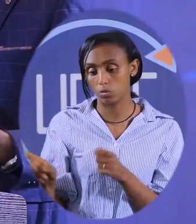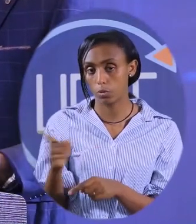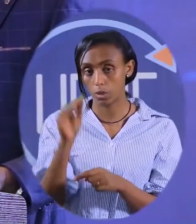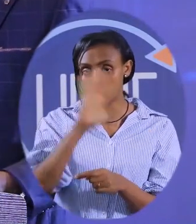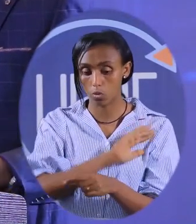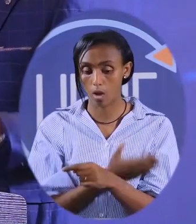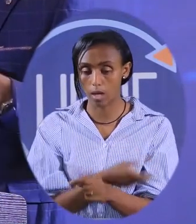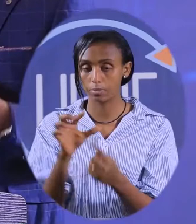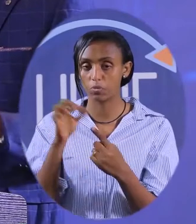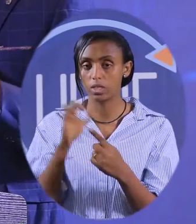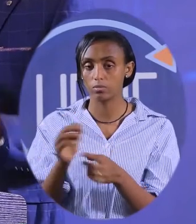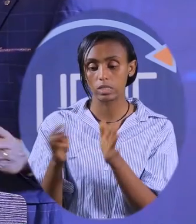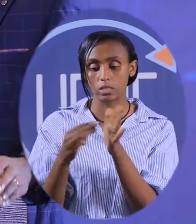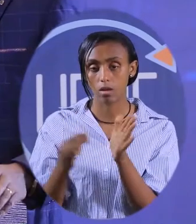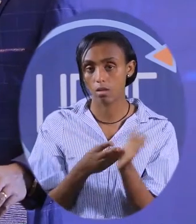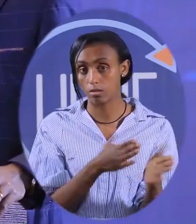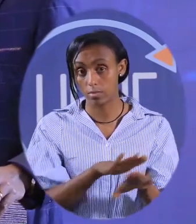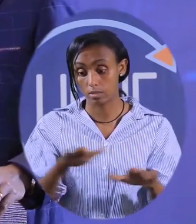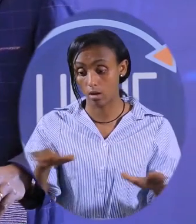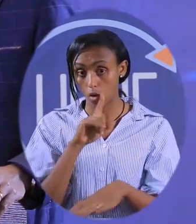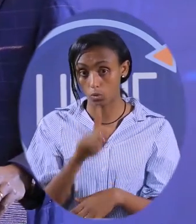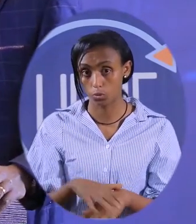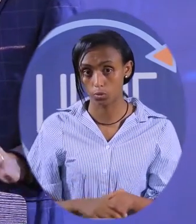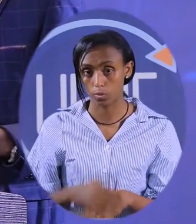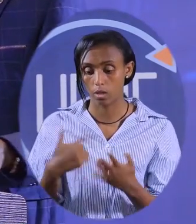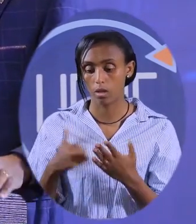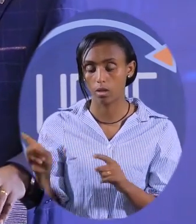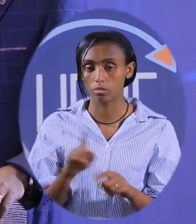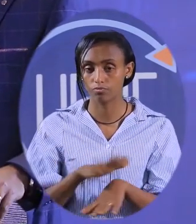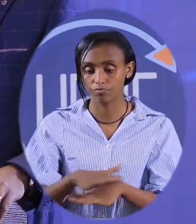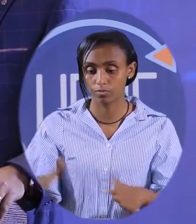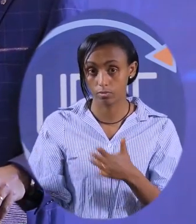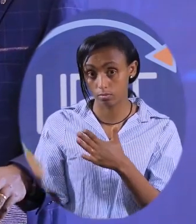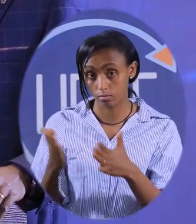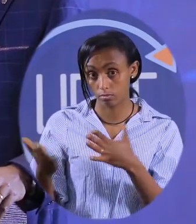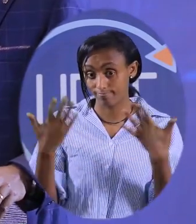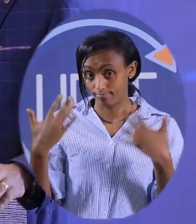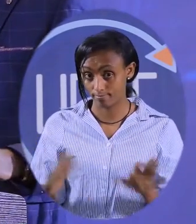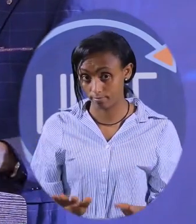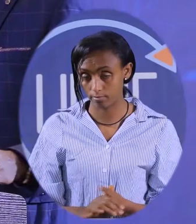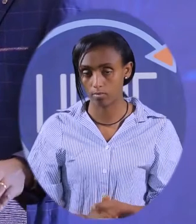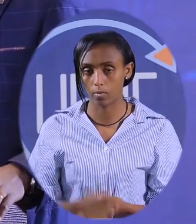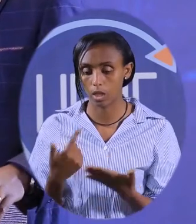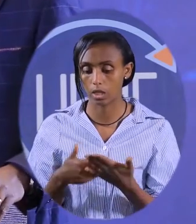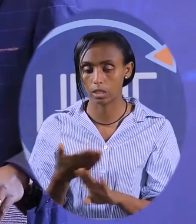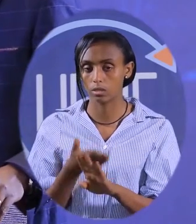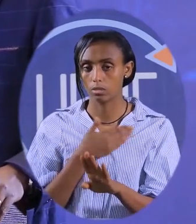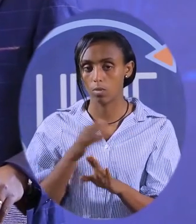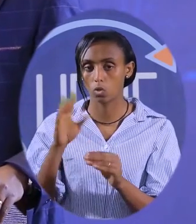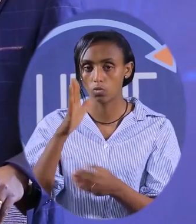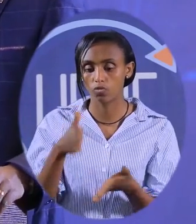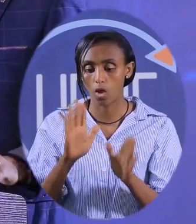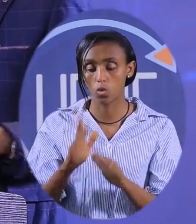ኃይል የሚመረትበትን ስርዓት መዘርጋት ነው። ያንን ተዘርግቷል። ቅድም አቶ